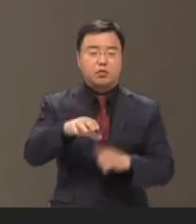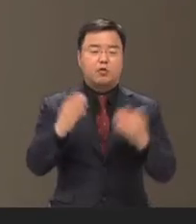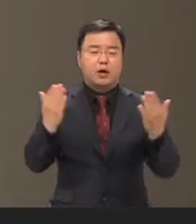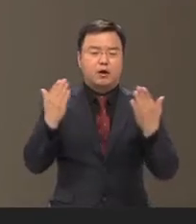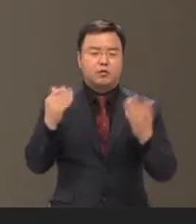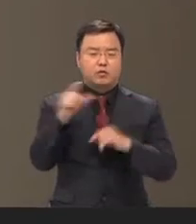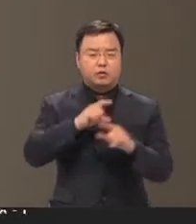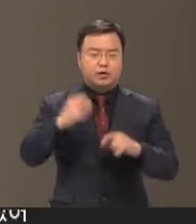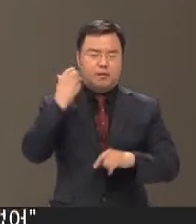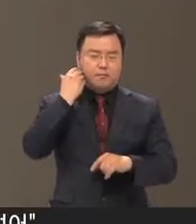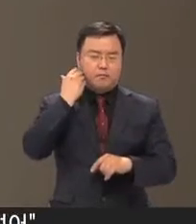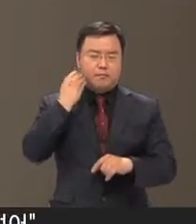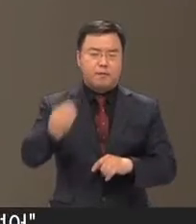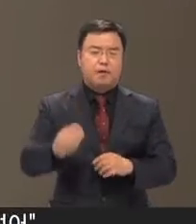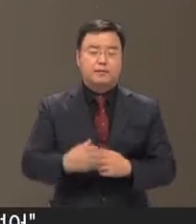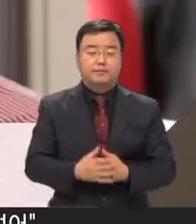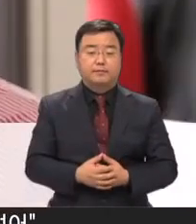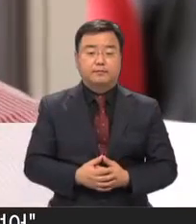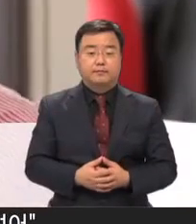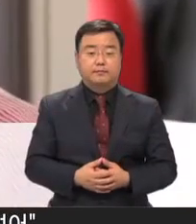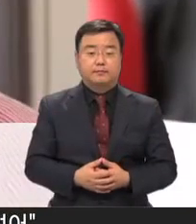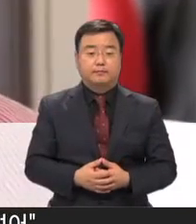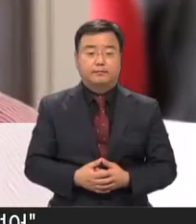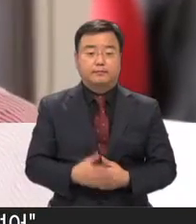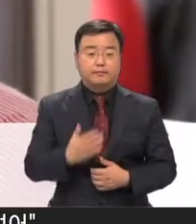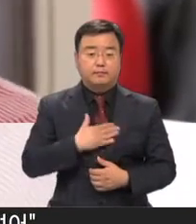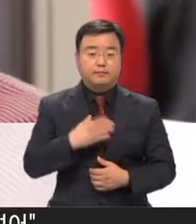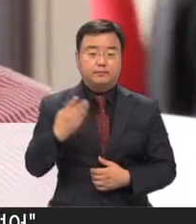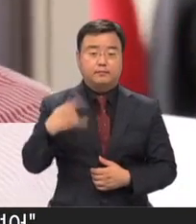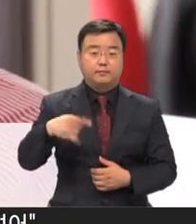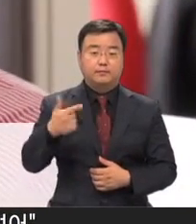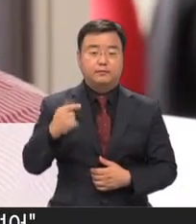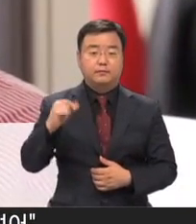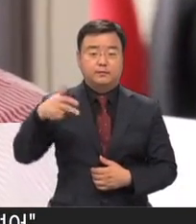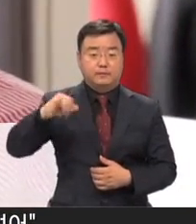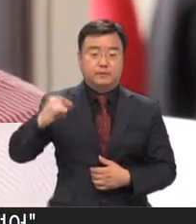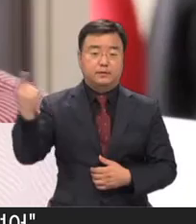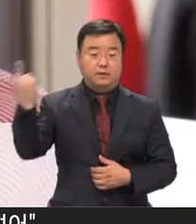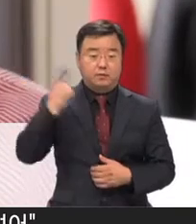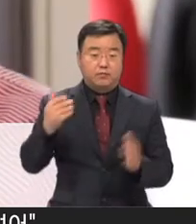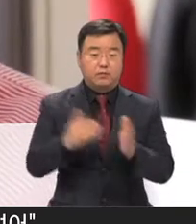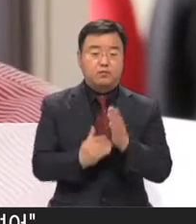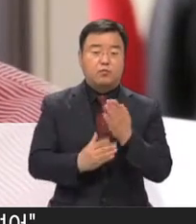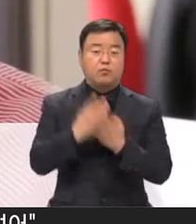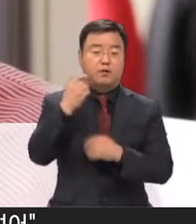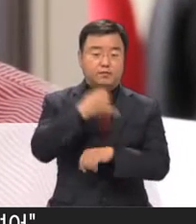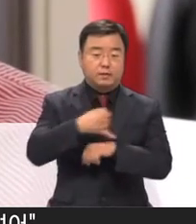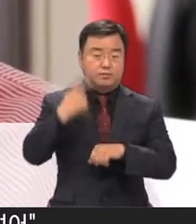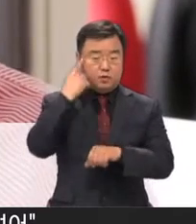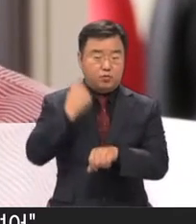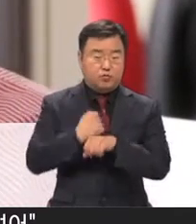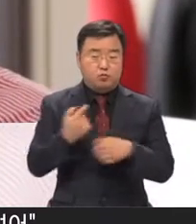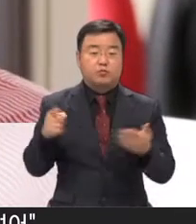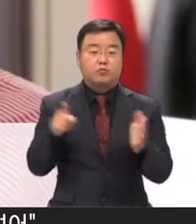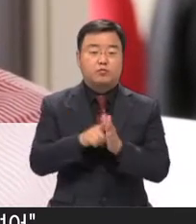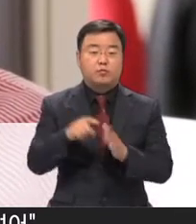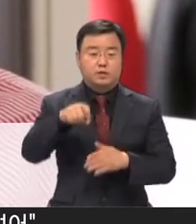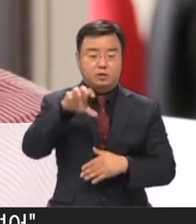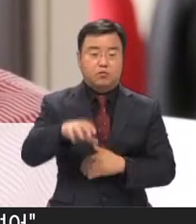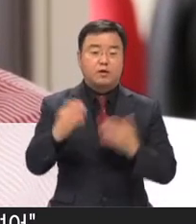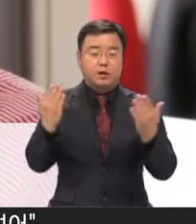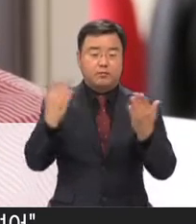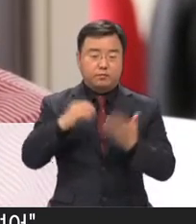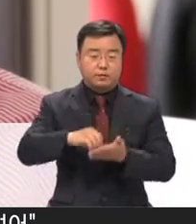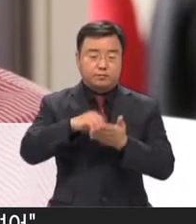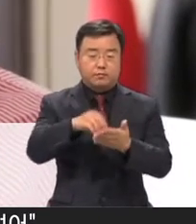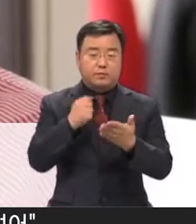더없이 매력적인 곳입니다. I'm from Tunisia and I decided to come here to University of Montreal to do